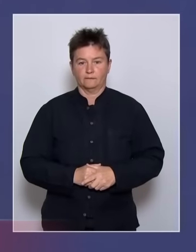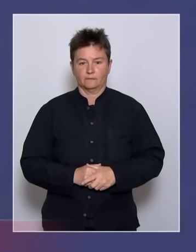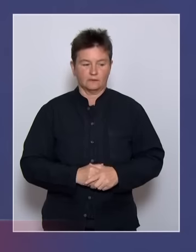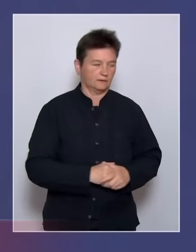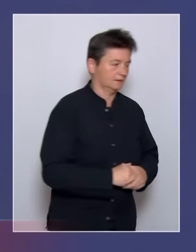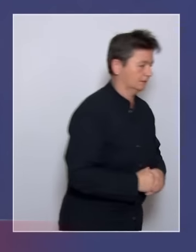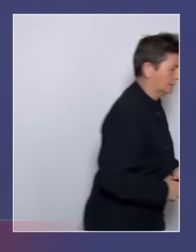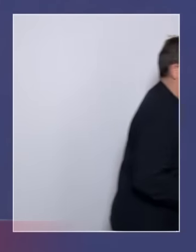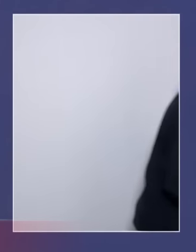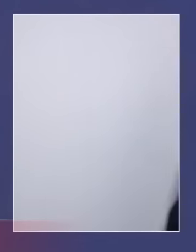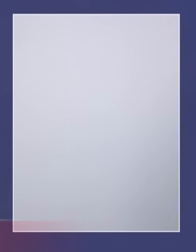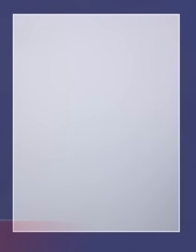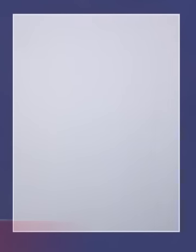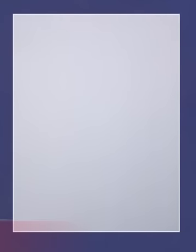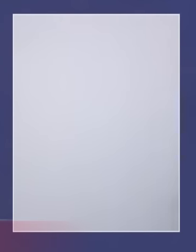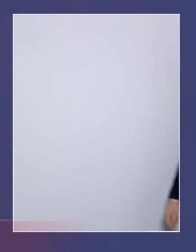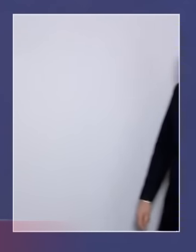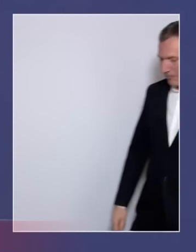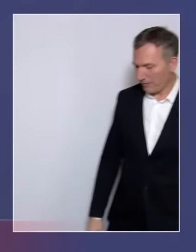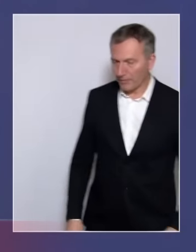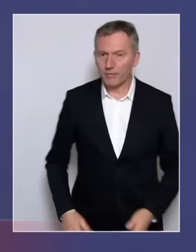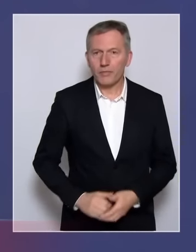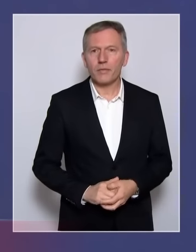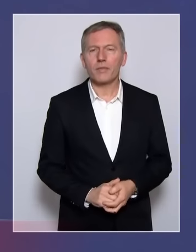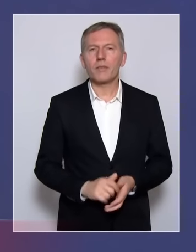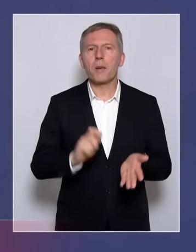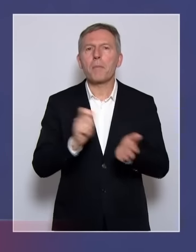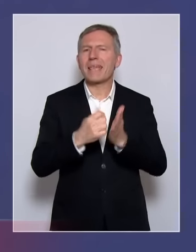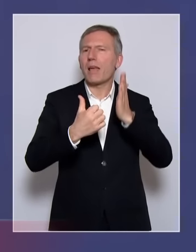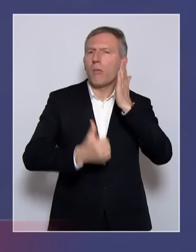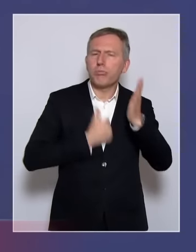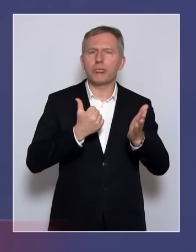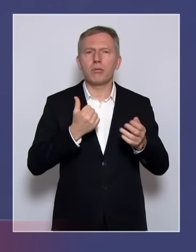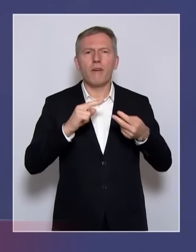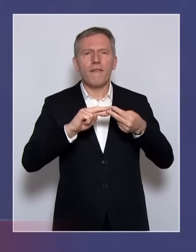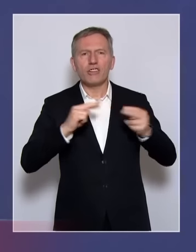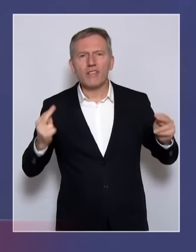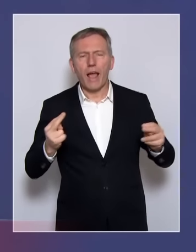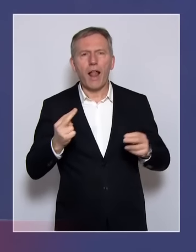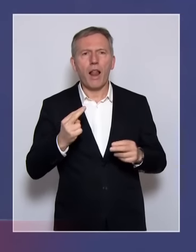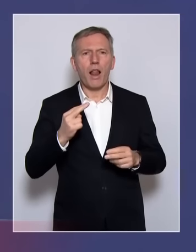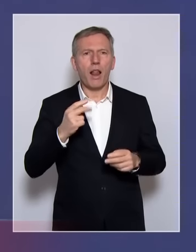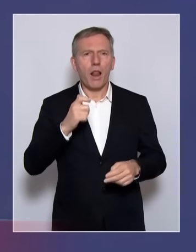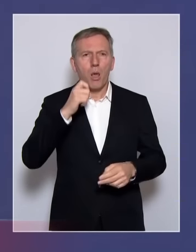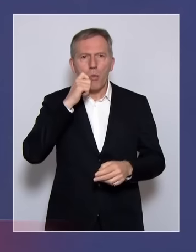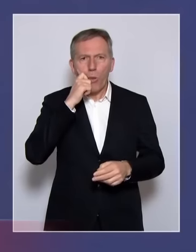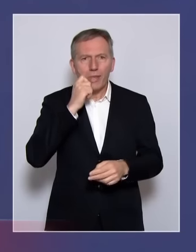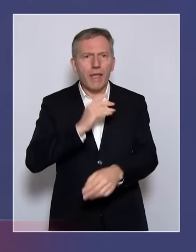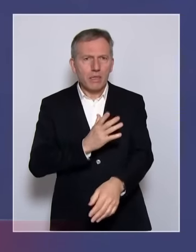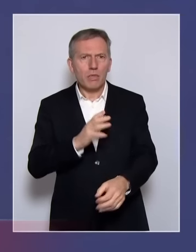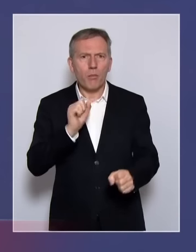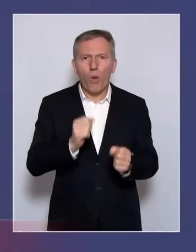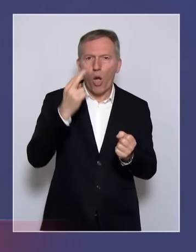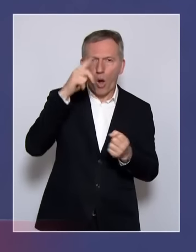Le jour où vous serez totalement dépendant sur la protéine végétale, le jour où vous serez totalement dépendant sur une partie de votre alimentation en européen, bon courage,